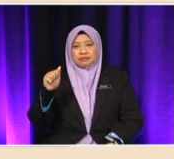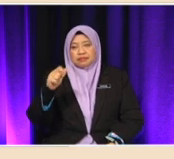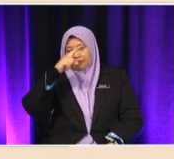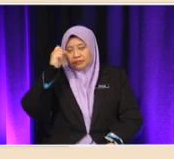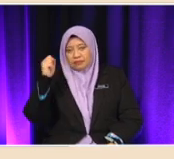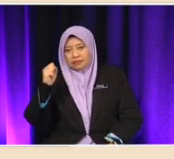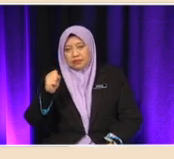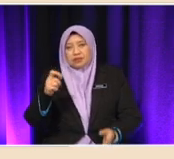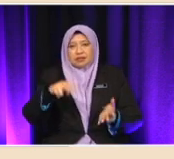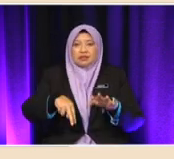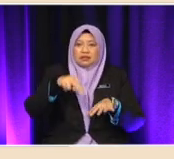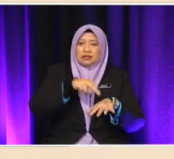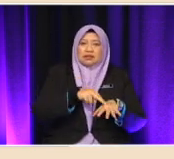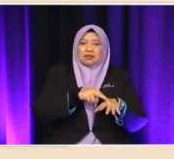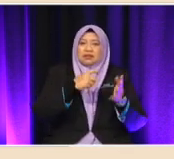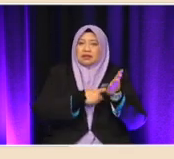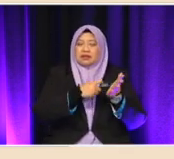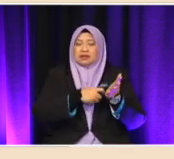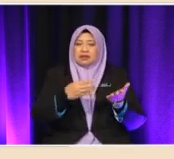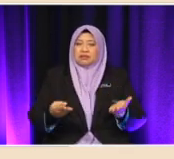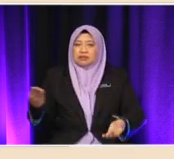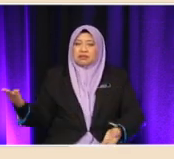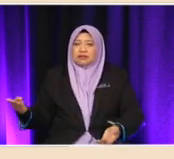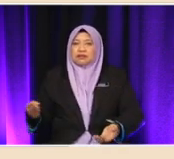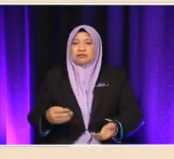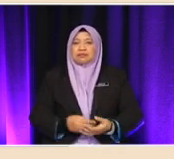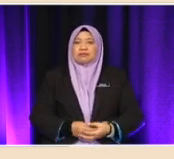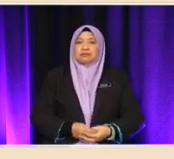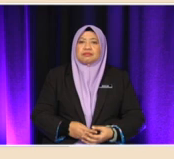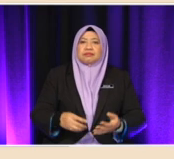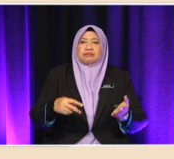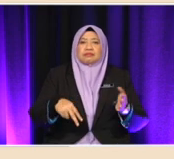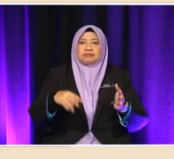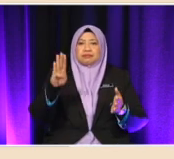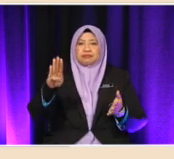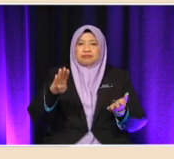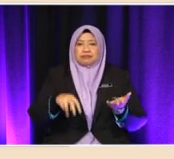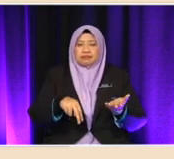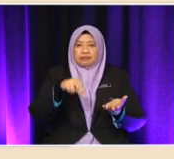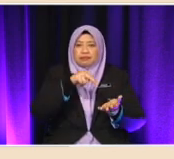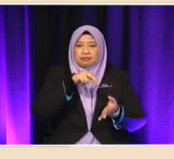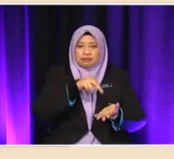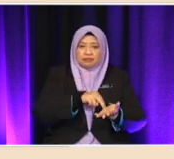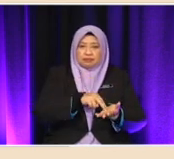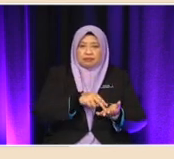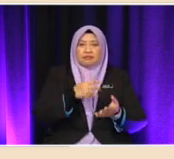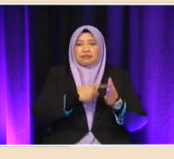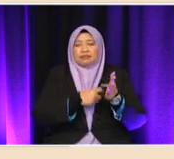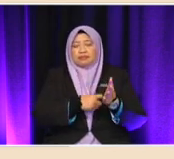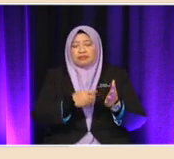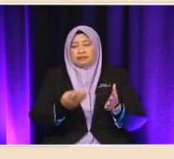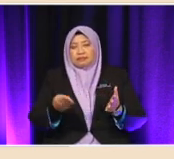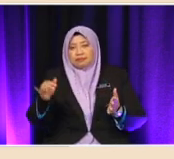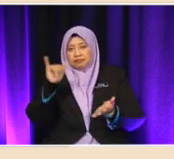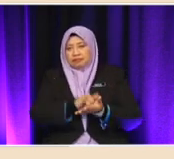oleh kenaikan harga barang lain oke B kenaikan harga barang itu sendiri si